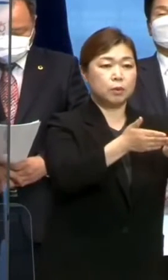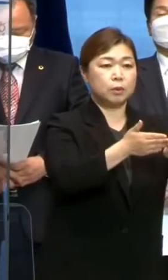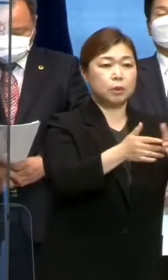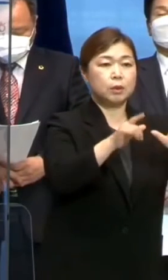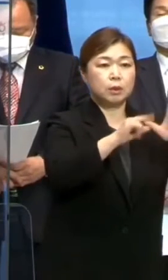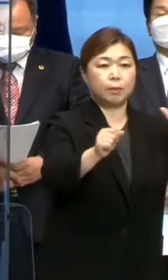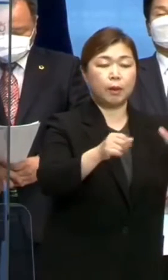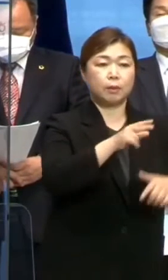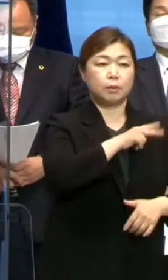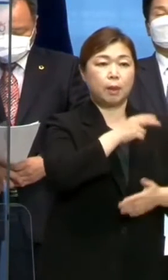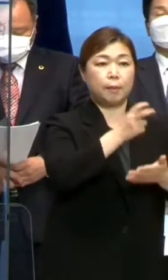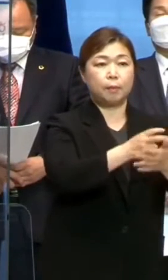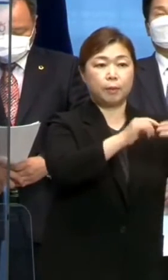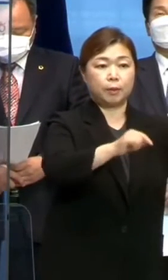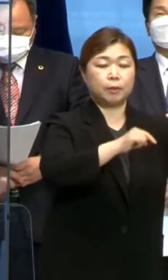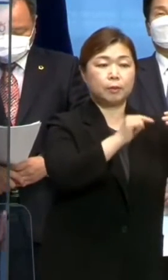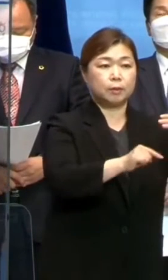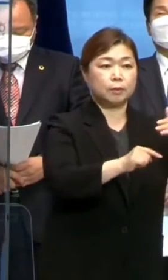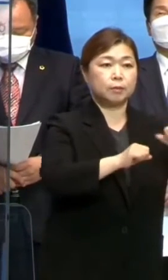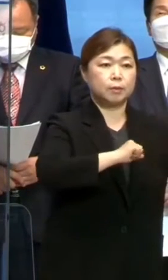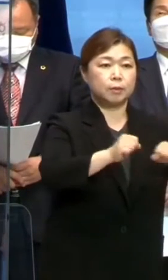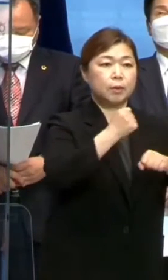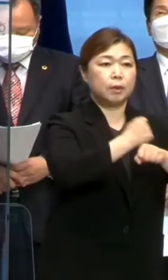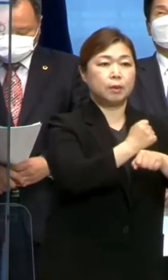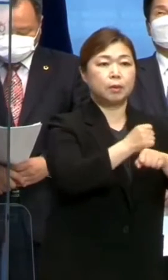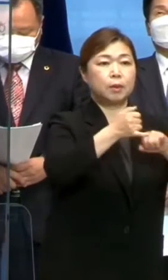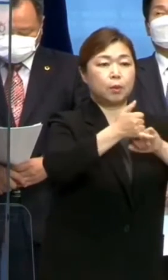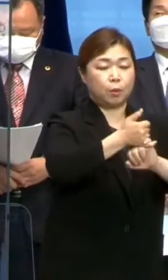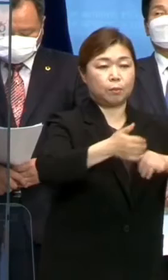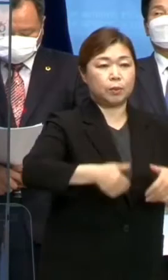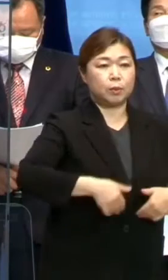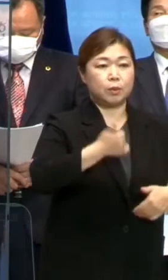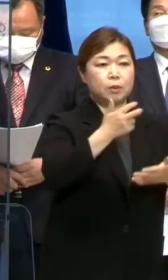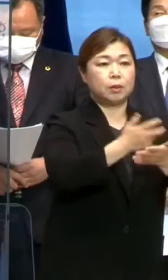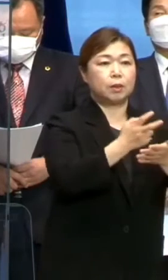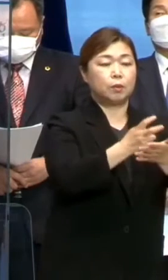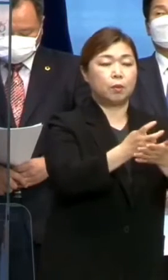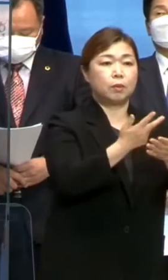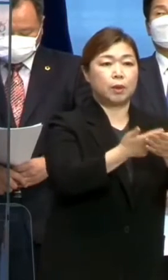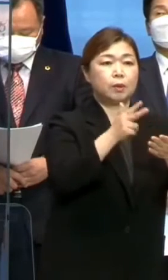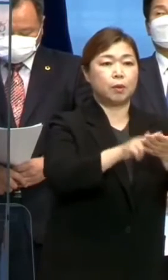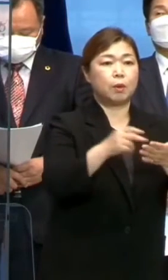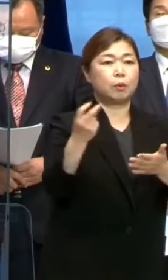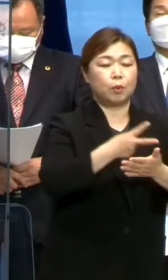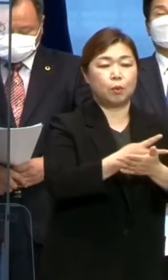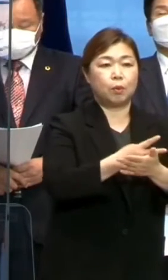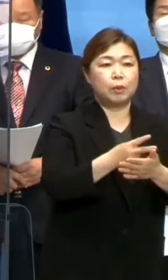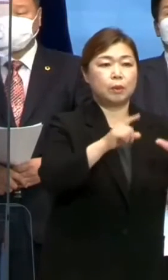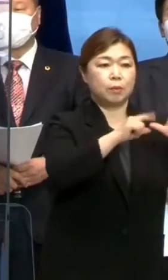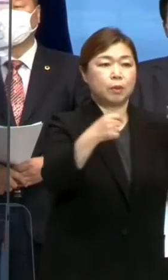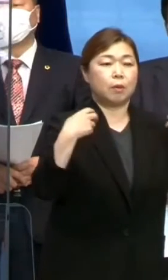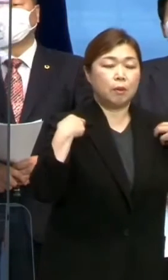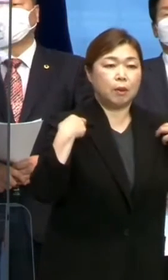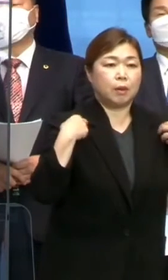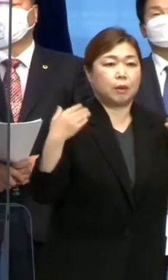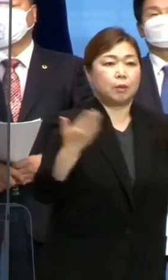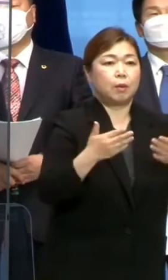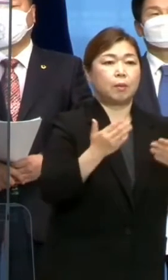법안은 지방의회가 의정 활동을 수행하는 데 필요한 제도 개선은 물론이고 지방 의 역할과